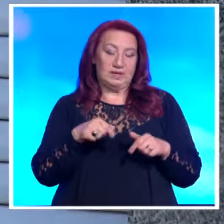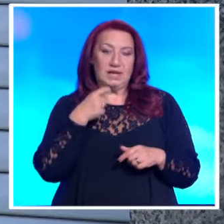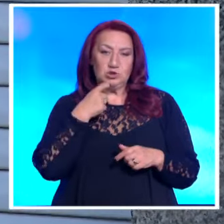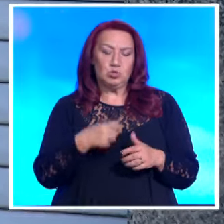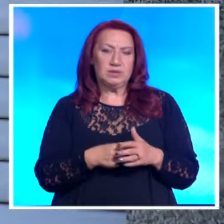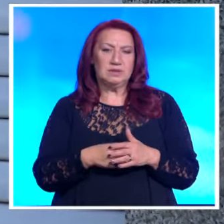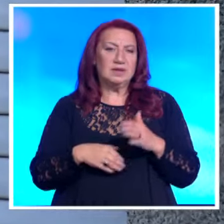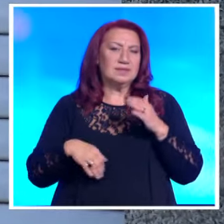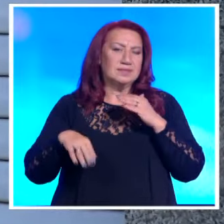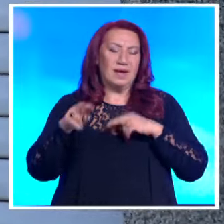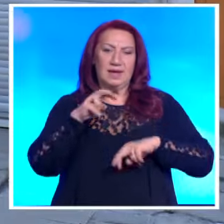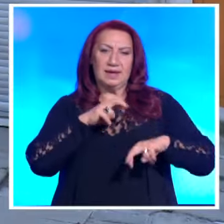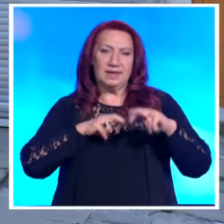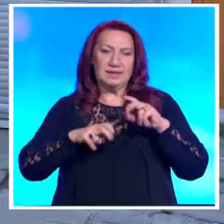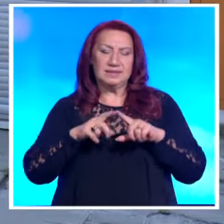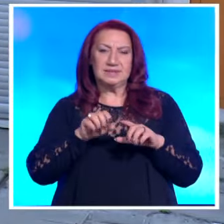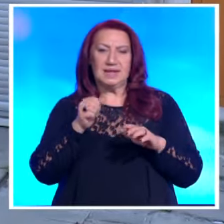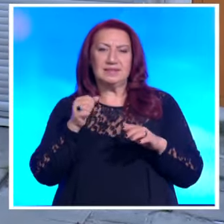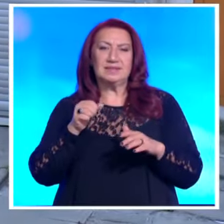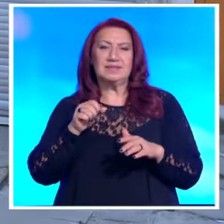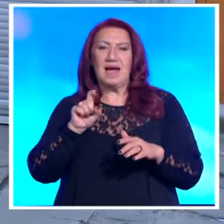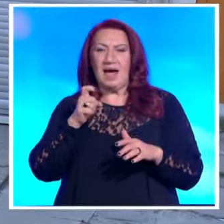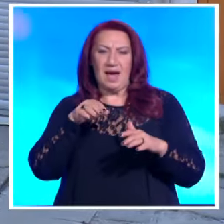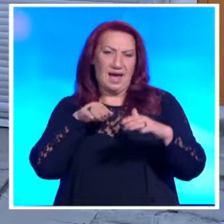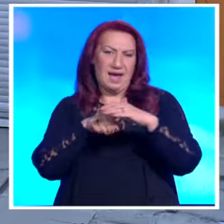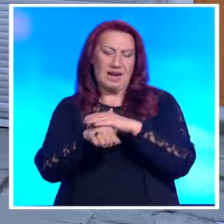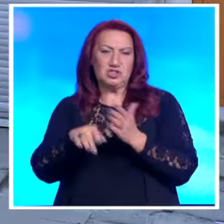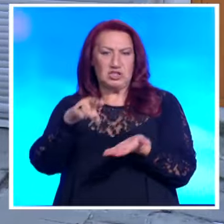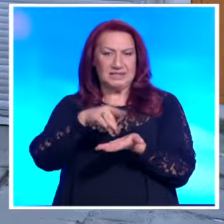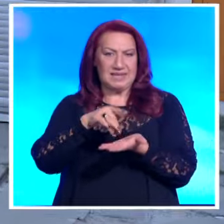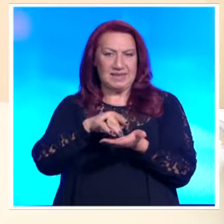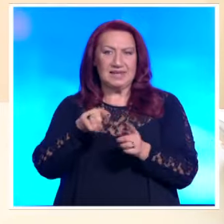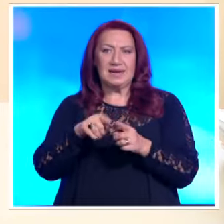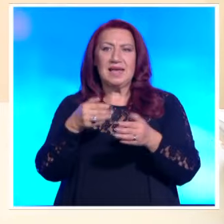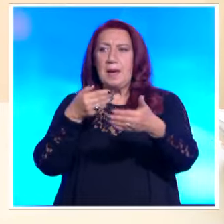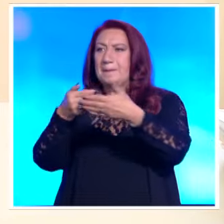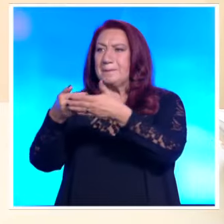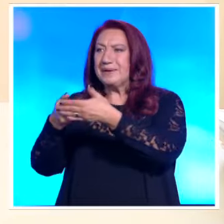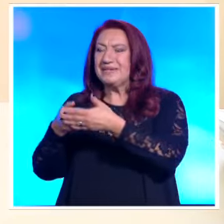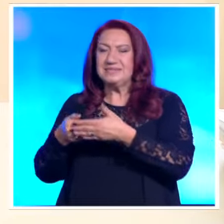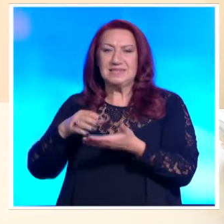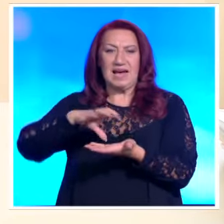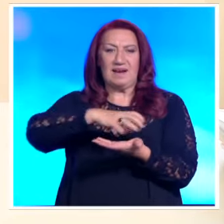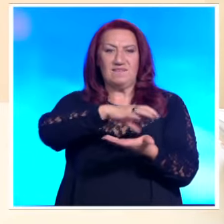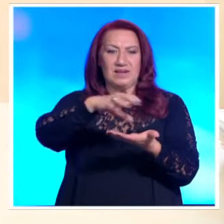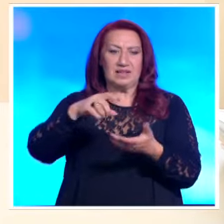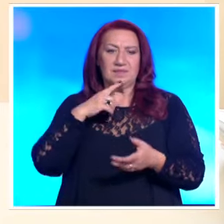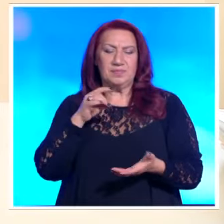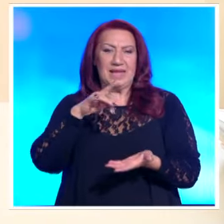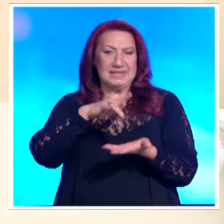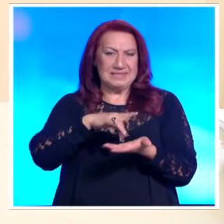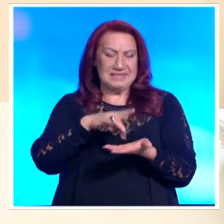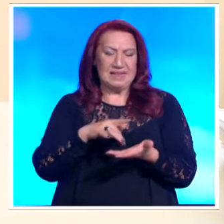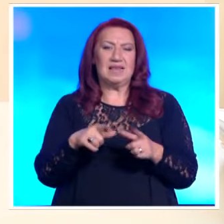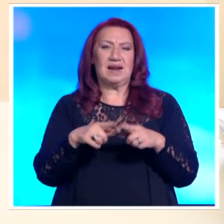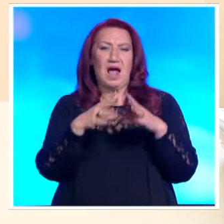Най-търсени и най-скъпи са гаражите в центъра на столицата и близките до центъра квартали. В определени райони като център, като